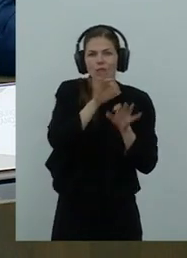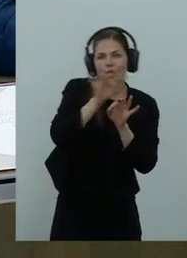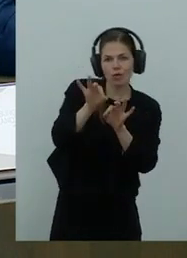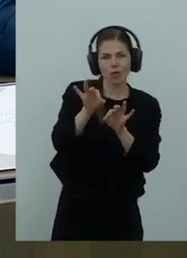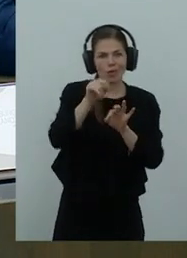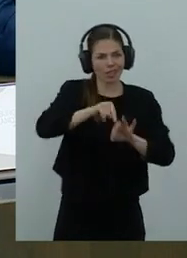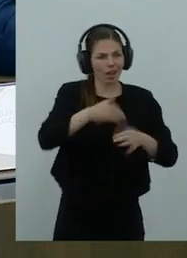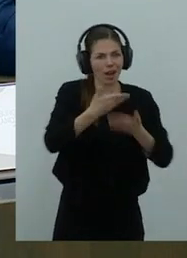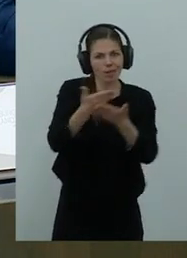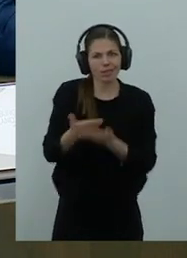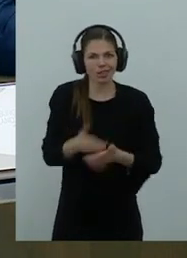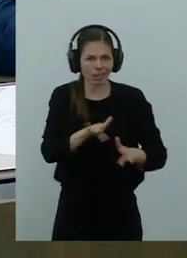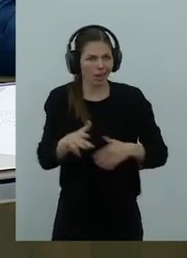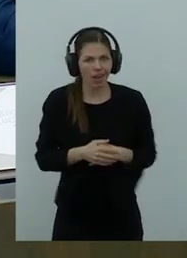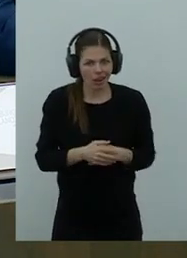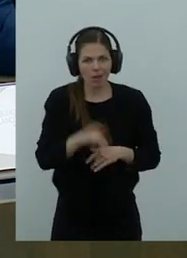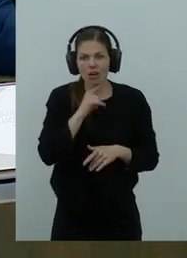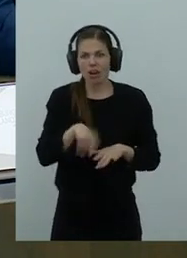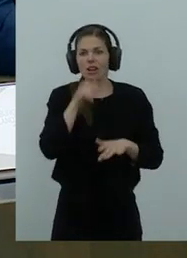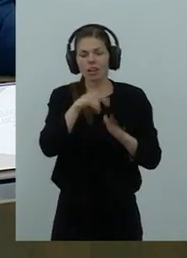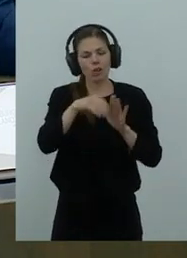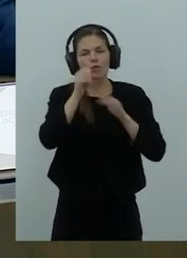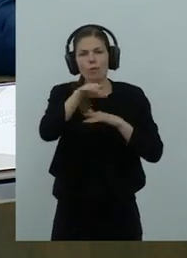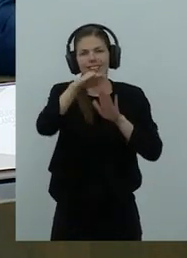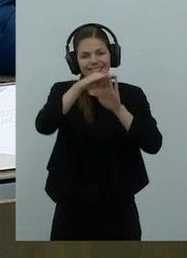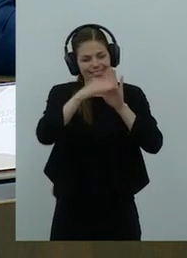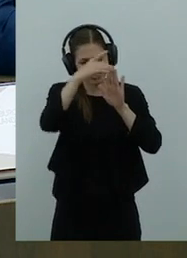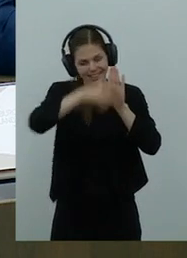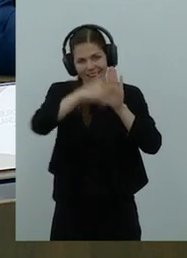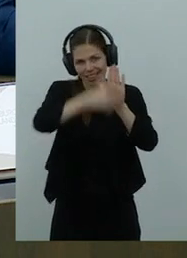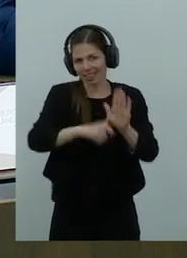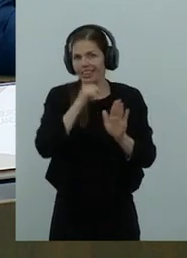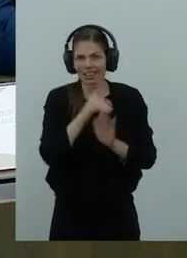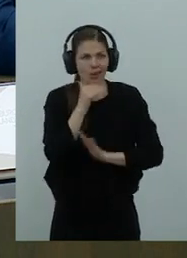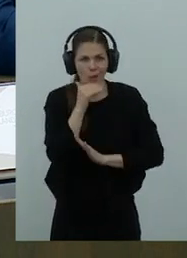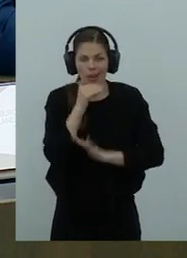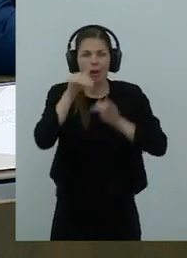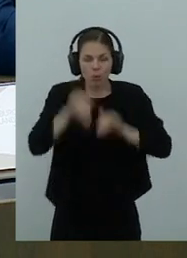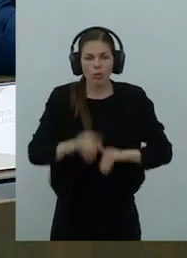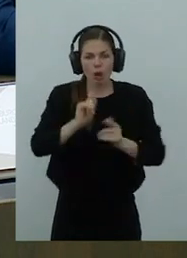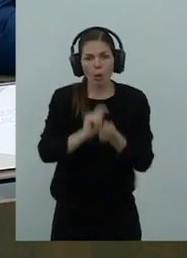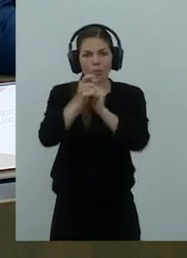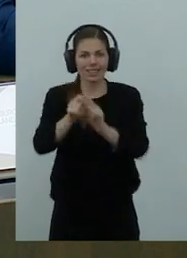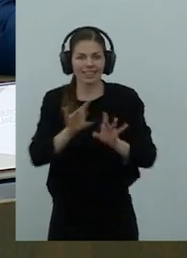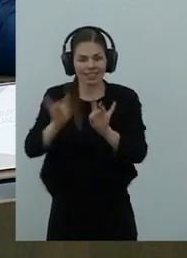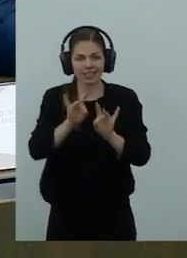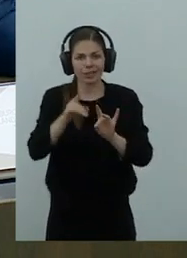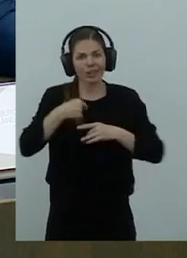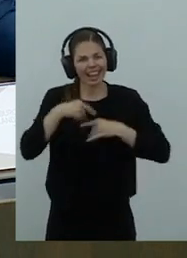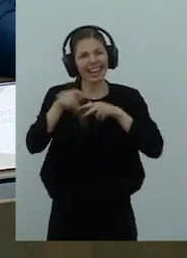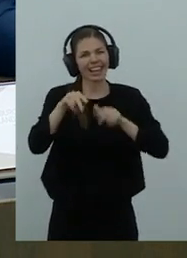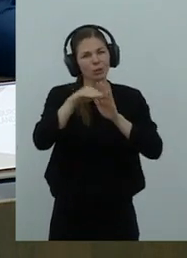Seiten und 14 Kapitel, da müssen Taten folgen. Und ich habe mir das Regierungsprogramm genau angeschaut und da drinnen